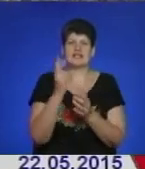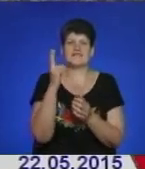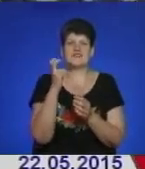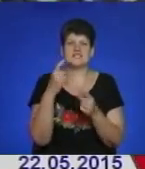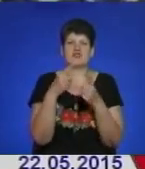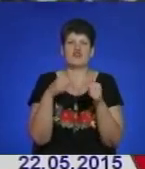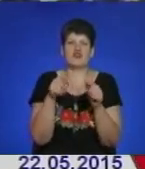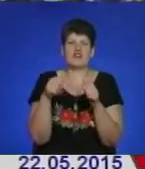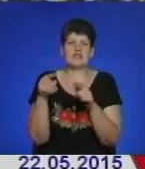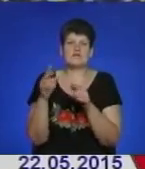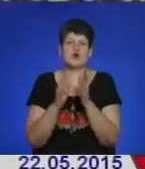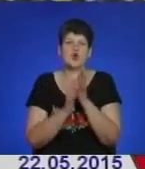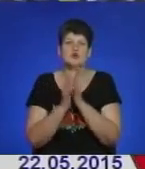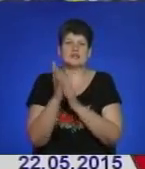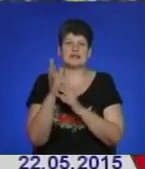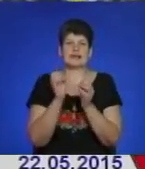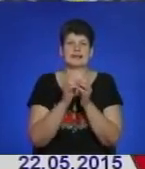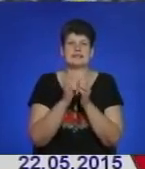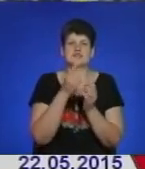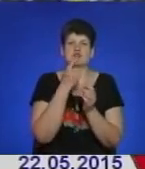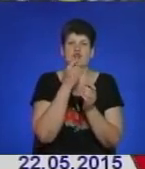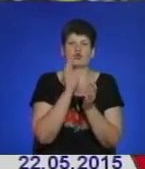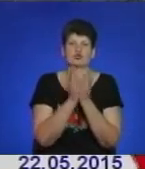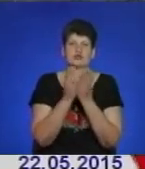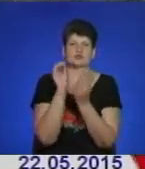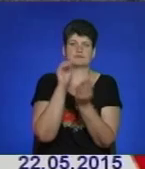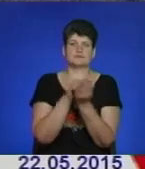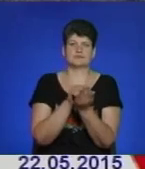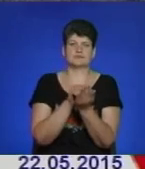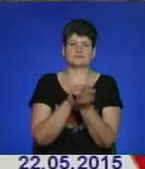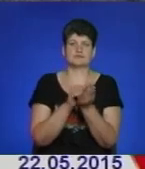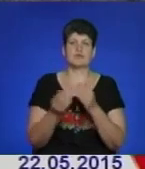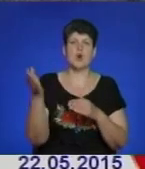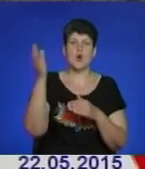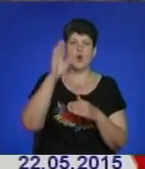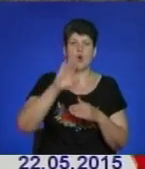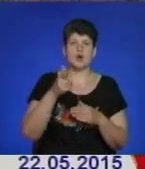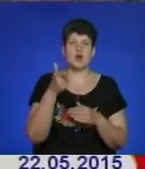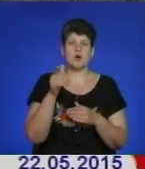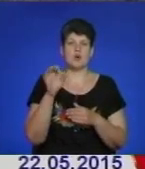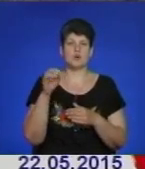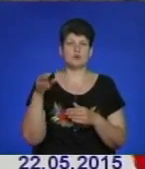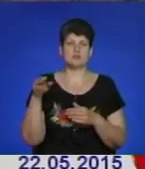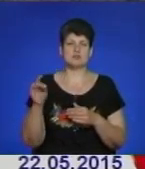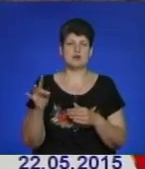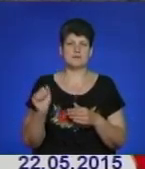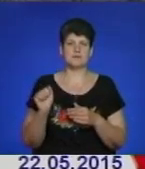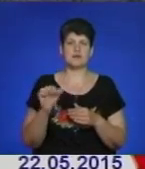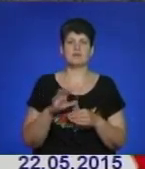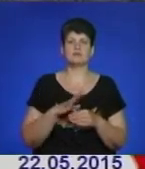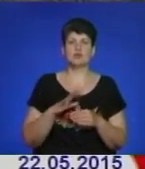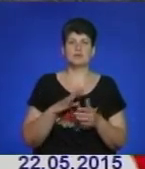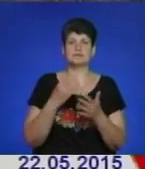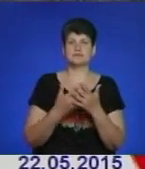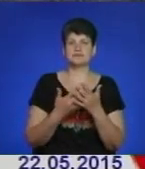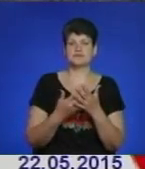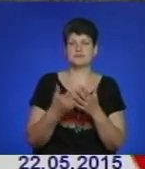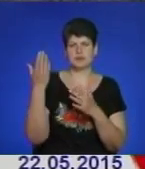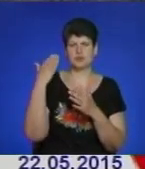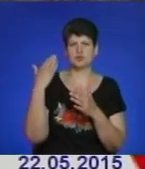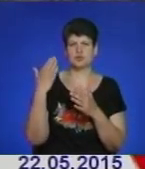серед них і 10 червонокнижних. Гора Гостра в минулому була атолом, який сформувався